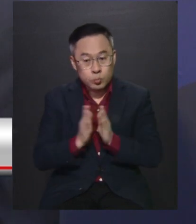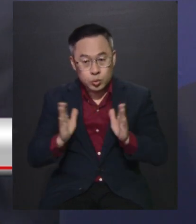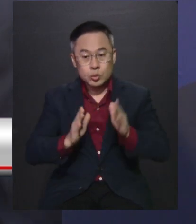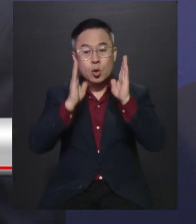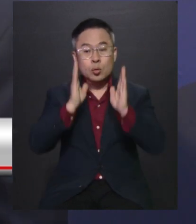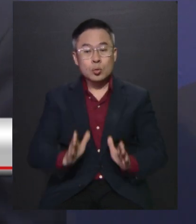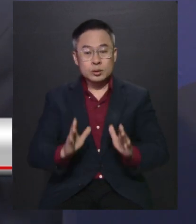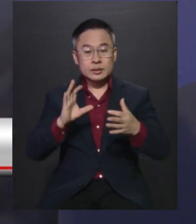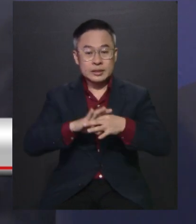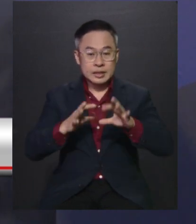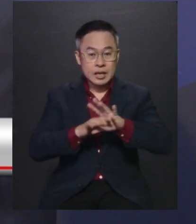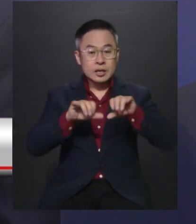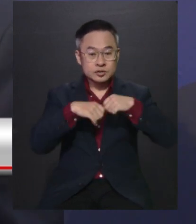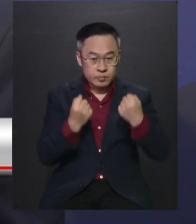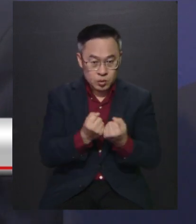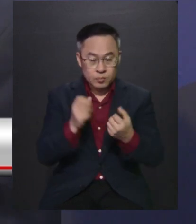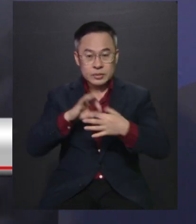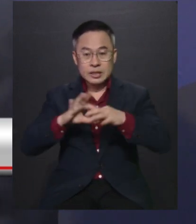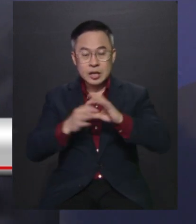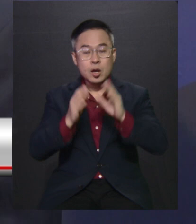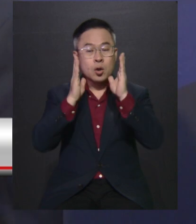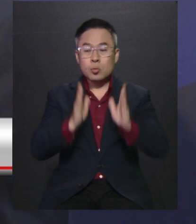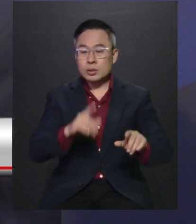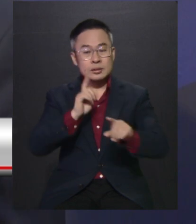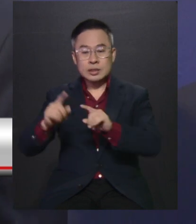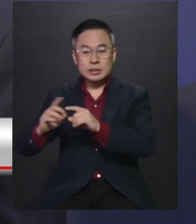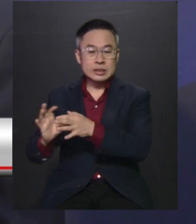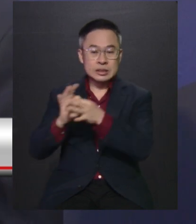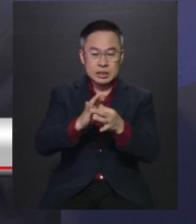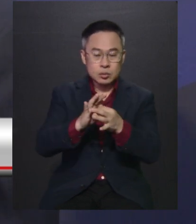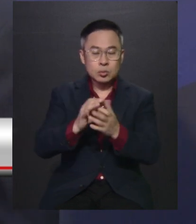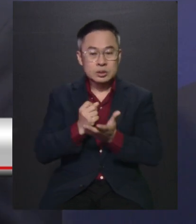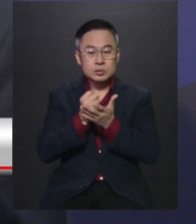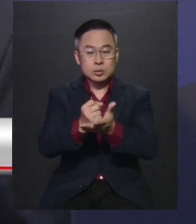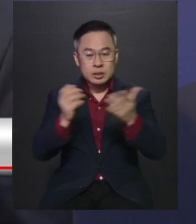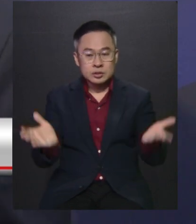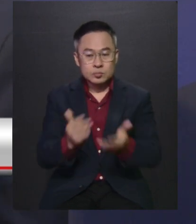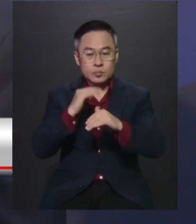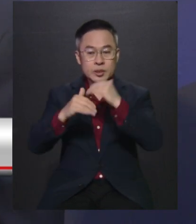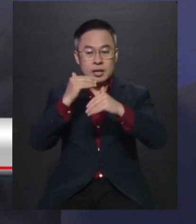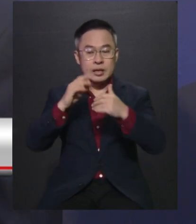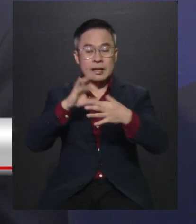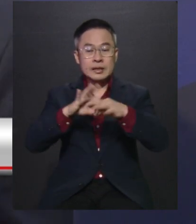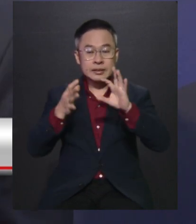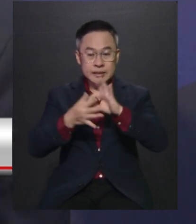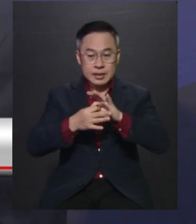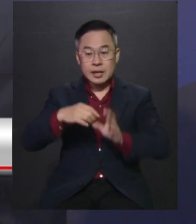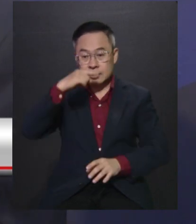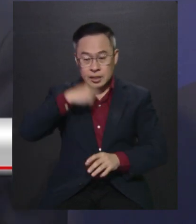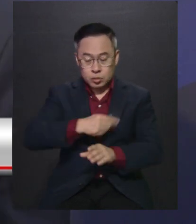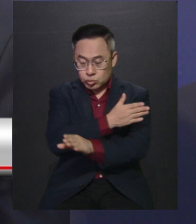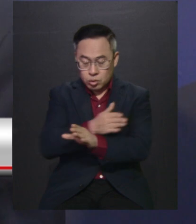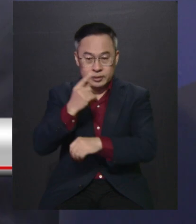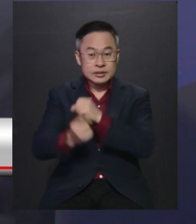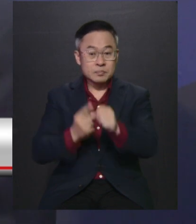าขอบคุณสมาคมกีฬาขอบคุณบุคลากรกีฬาที่เกี่ยวข้องทั้งหมดเลยนะครับที่ได้ร่วมกันช่วยกันนะครับพัฒนาวงการกีฬาไ